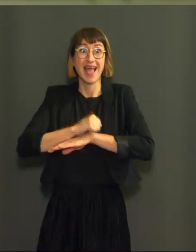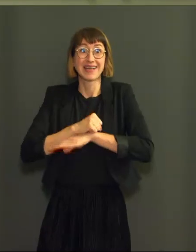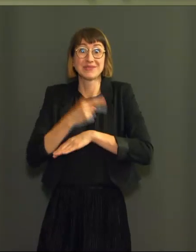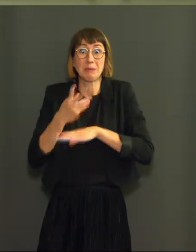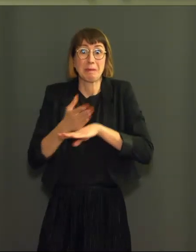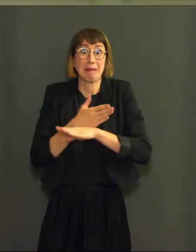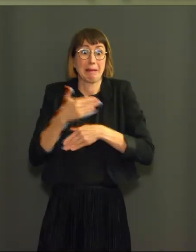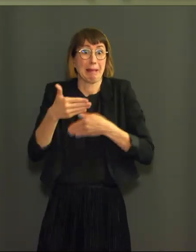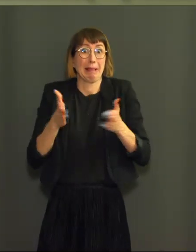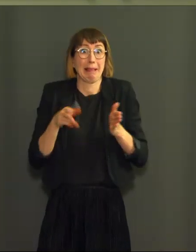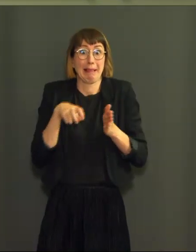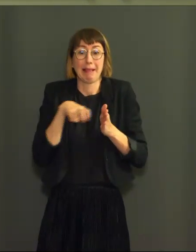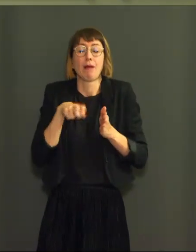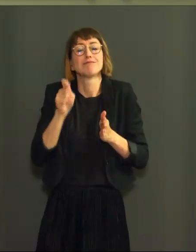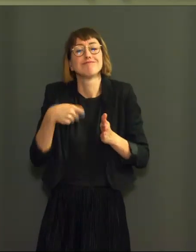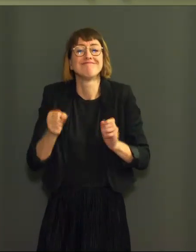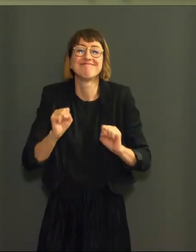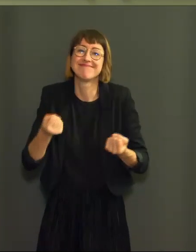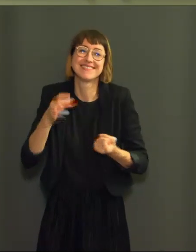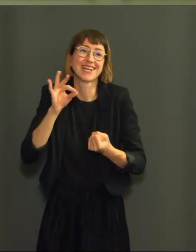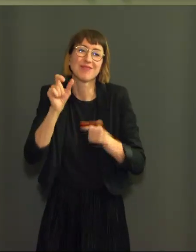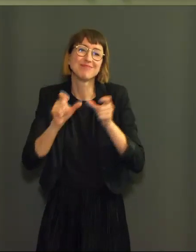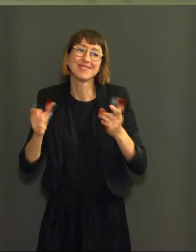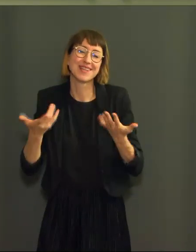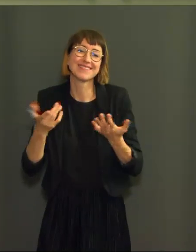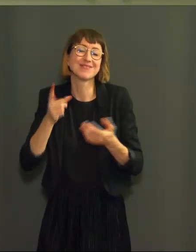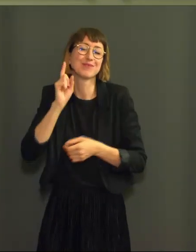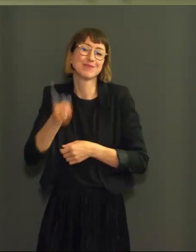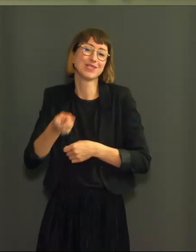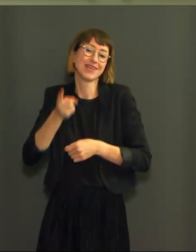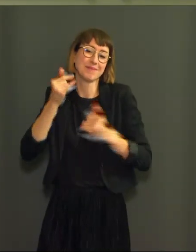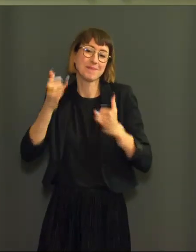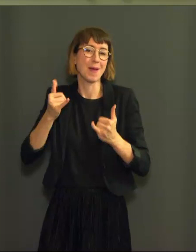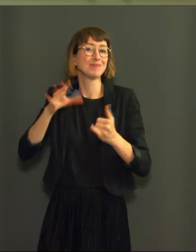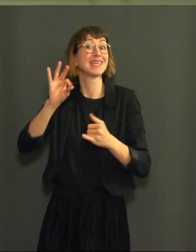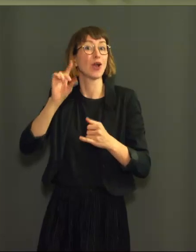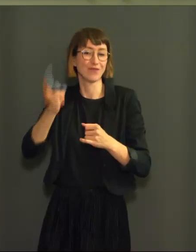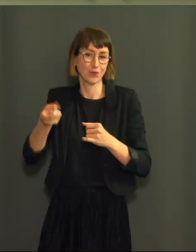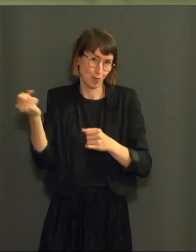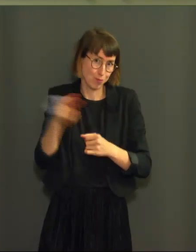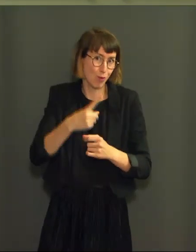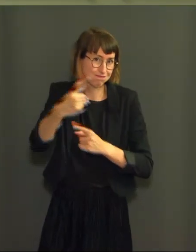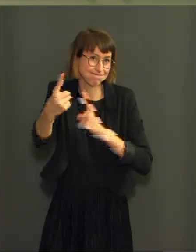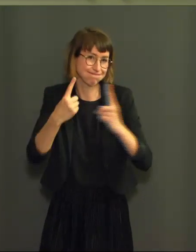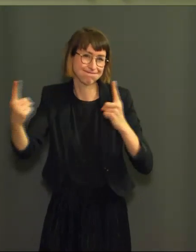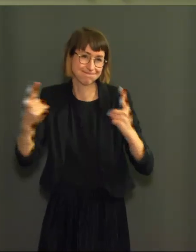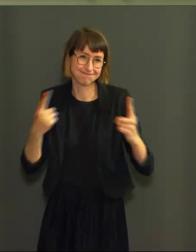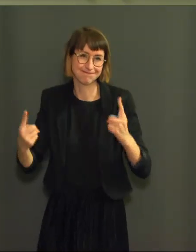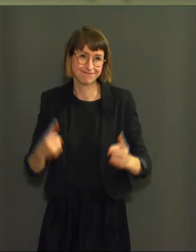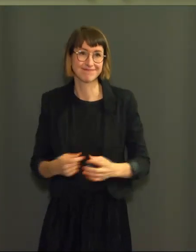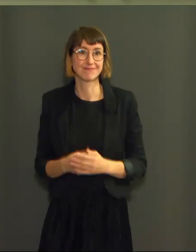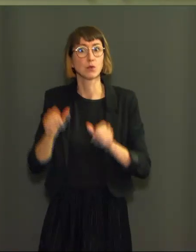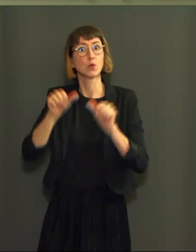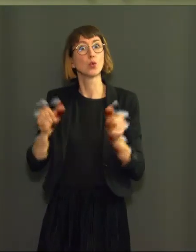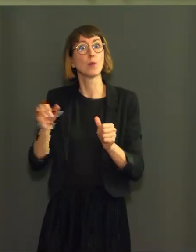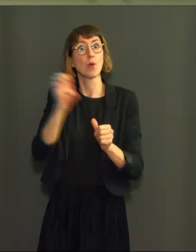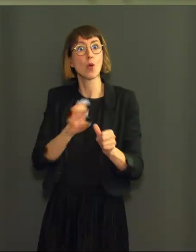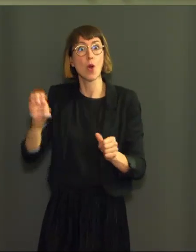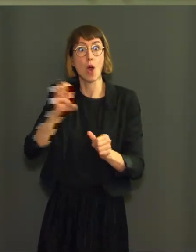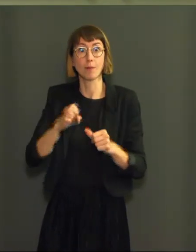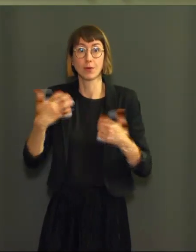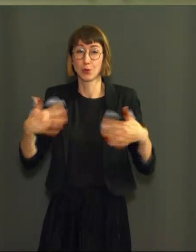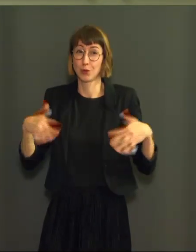le plus possible les distances entre nous. Si la fièvre de l'euro s'est emparée de vous, mais que c'est malheureusement aussi le cas de